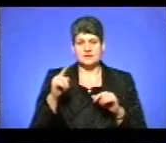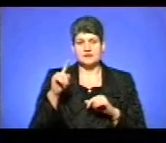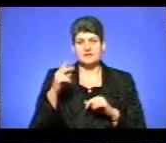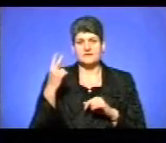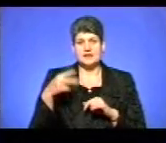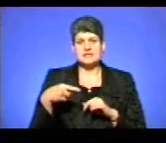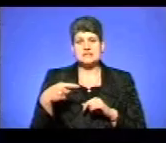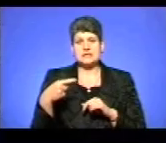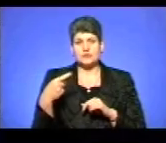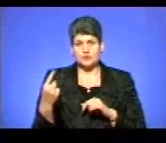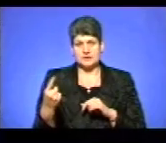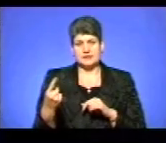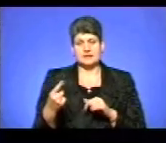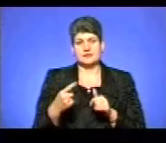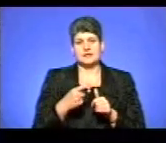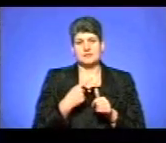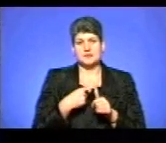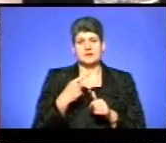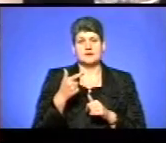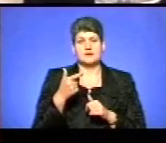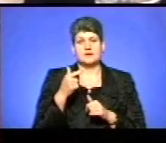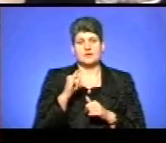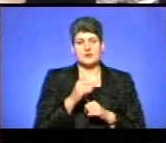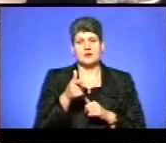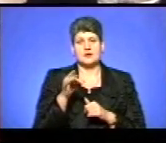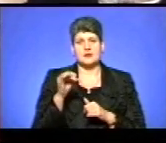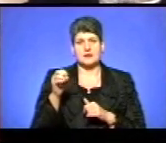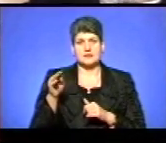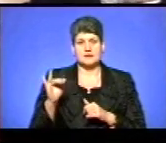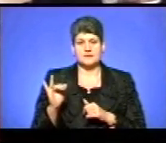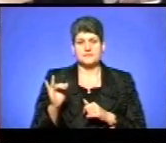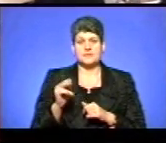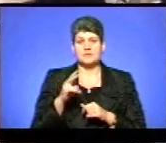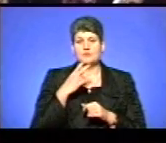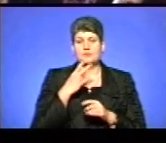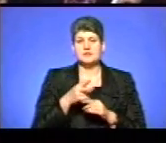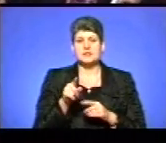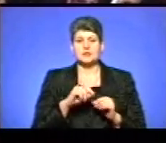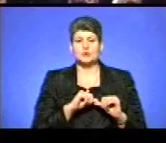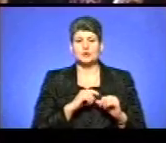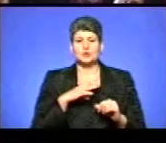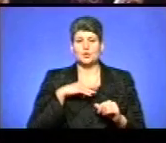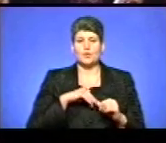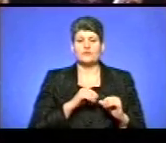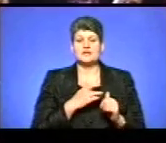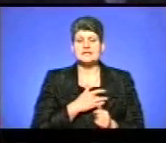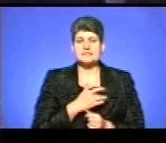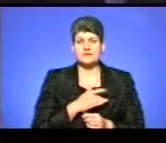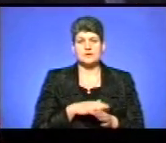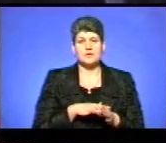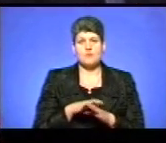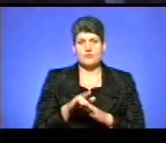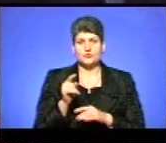мистецької школи імені Ігоря Герети. Ми десь побачили їхнє духовне серце. Воно наповнене отою